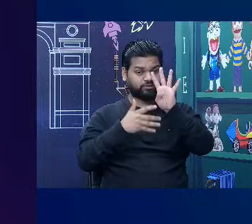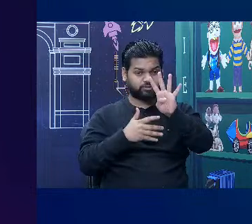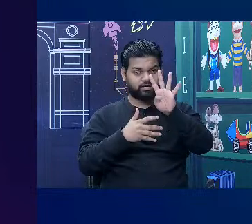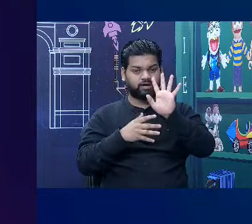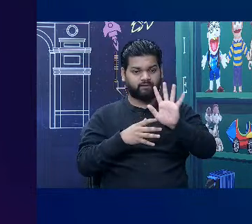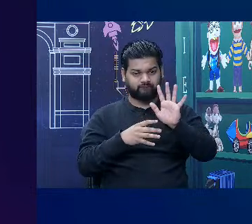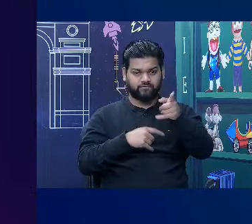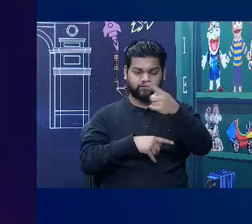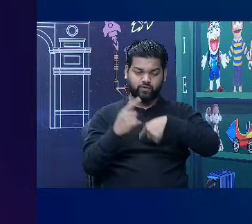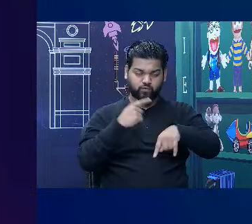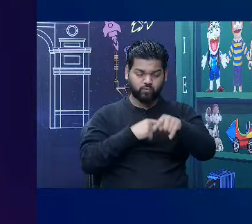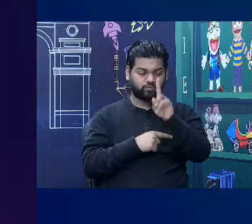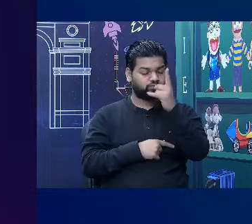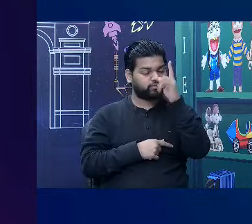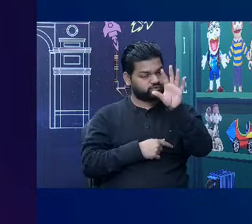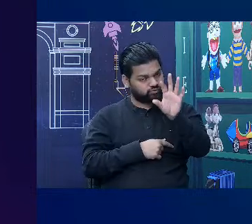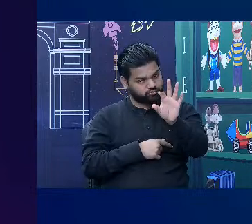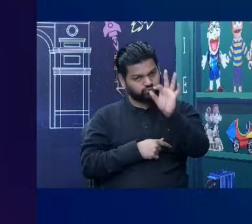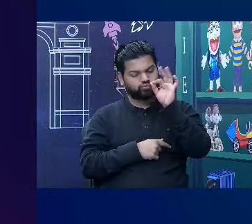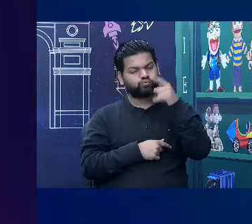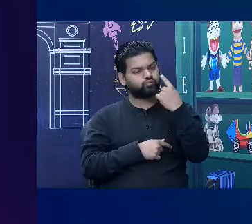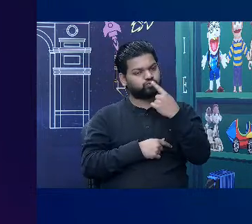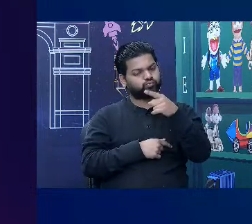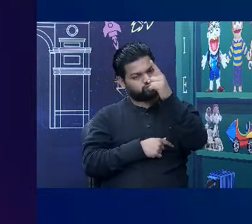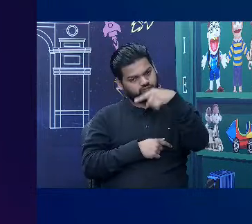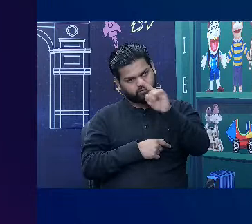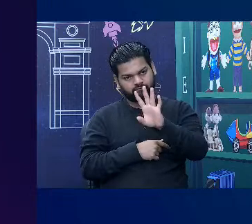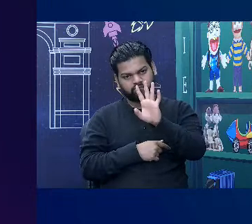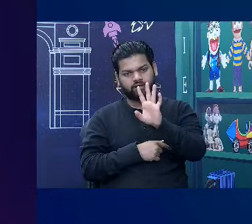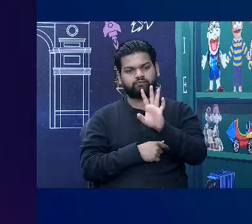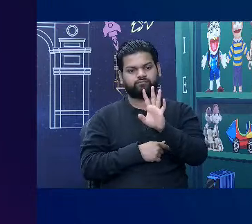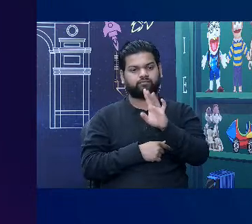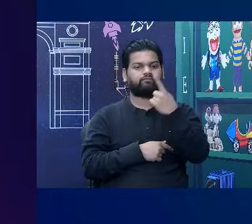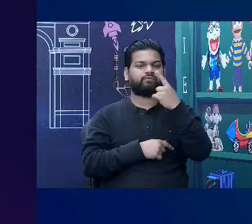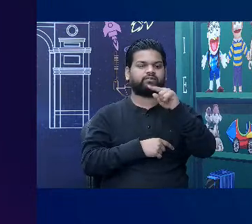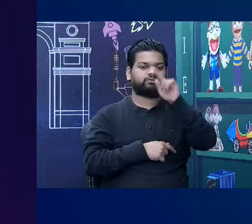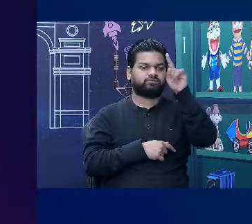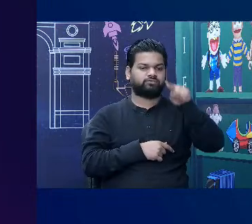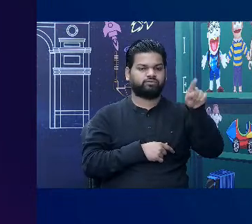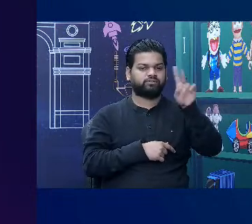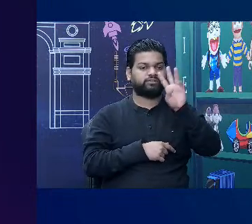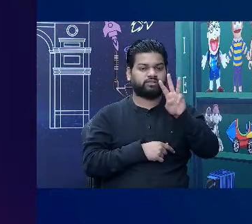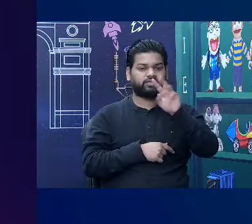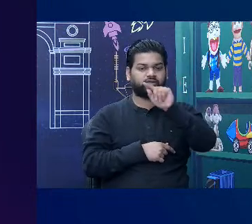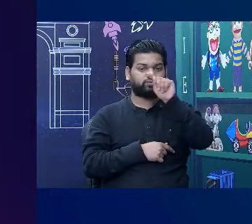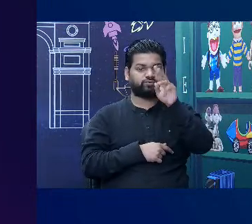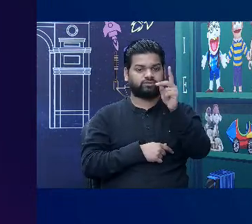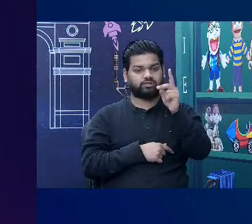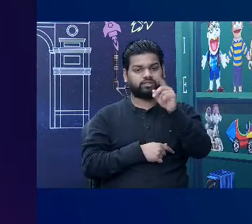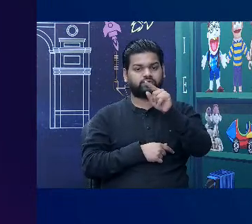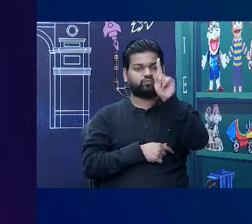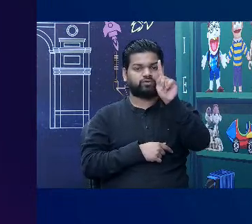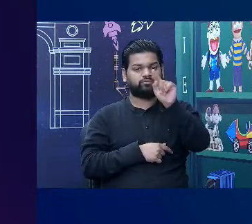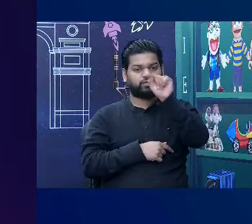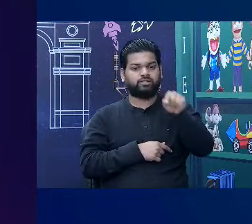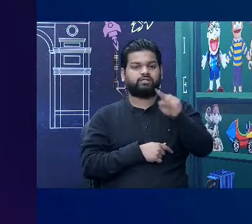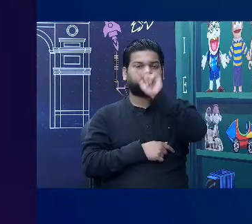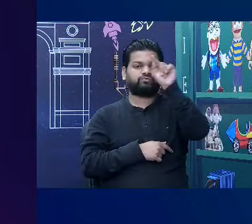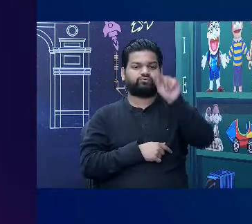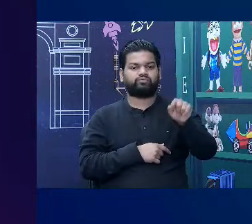one 1/√3, third one √3/2, fourth one